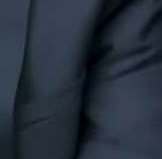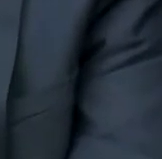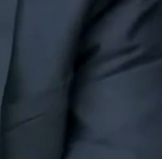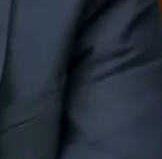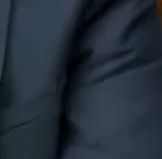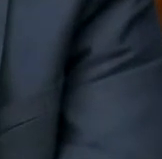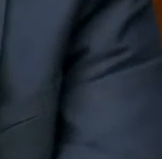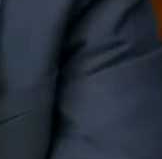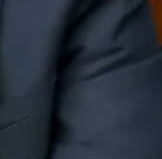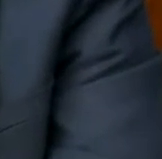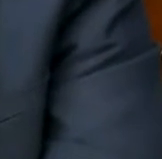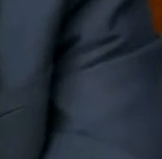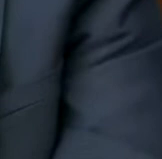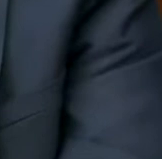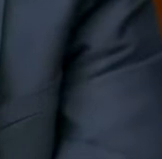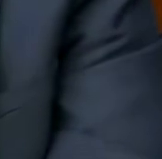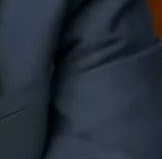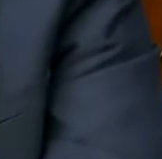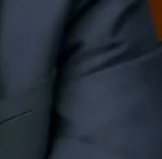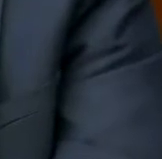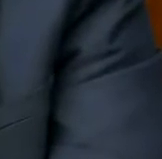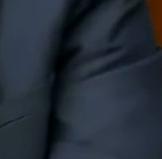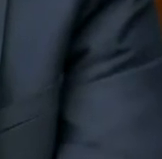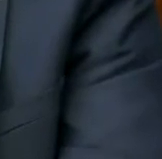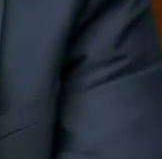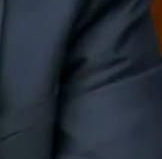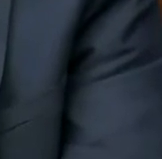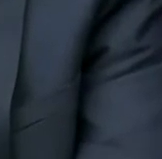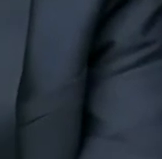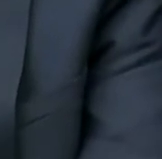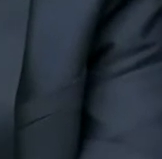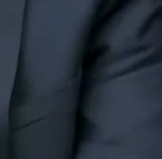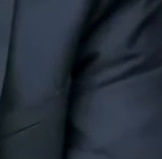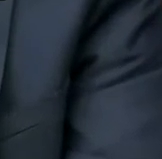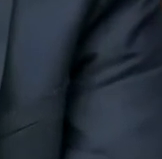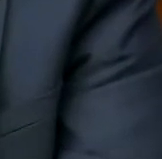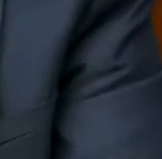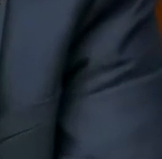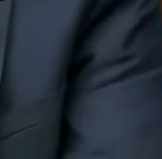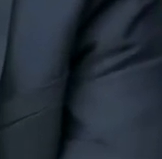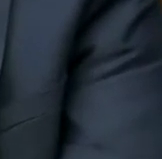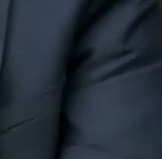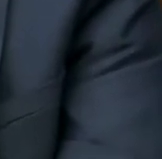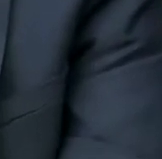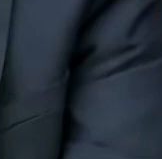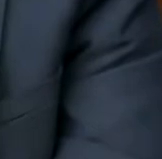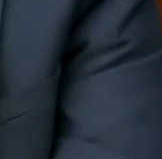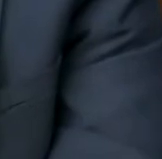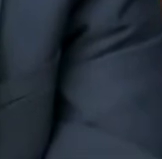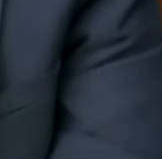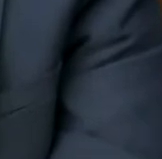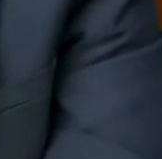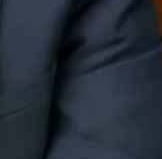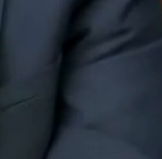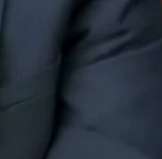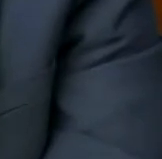נוגדנים. יכול להיות שגם בעניין הזה, אם נעבוד מספיק מהר, עם התקצוב הראוי ועם האנשים המוכשרים שיש לנו, גם